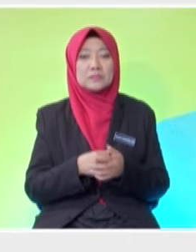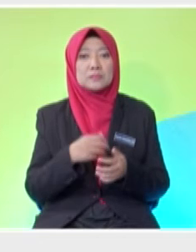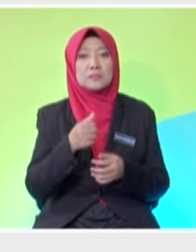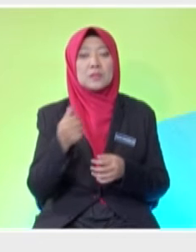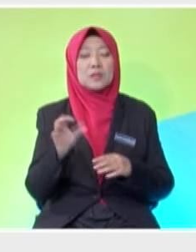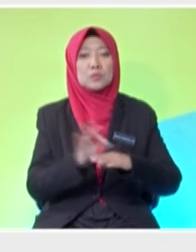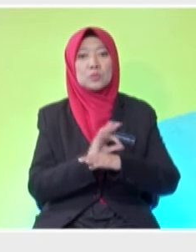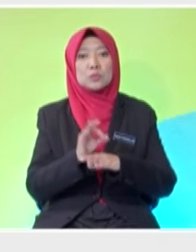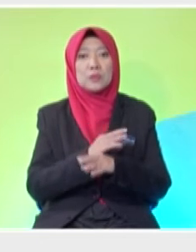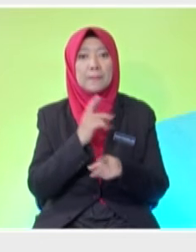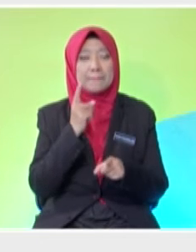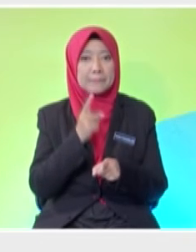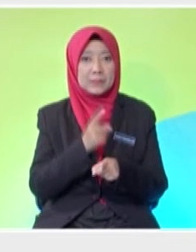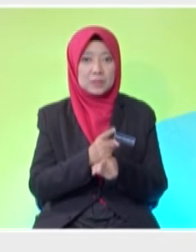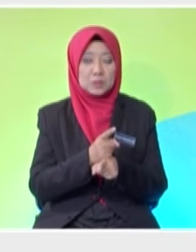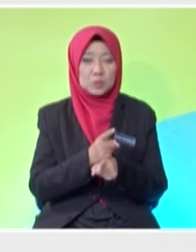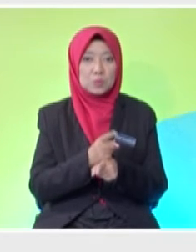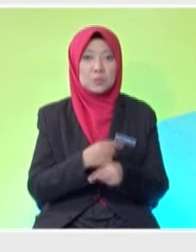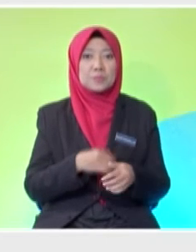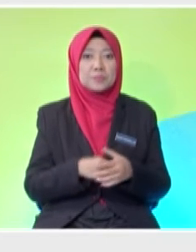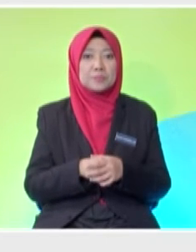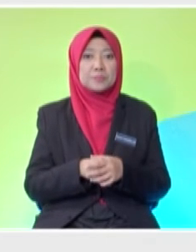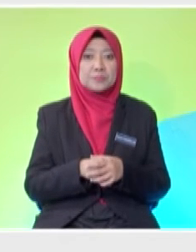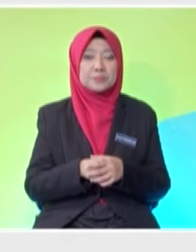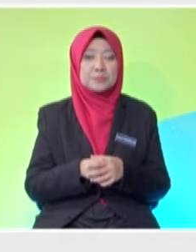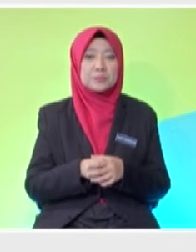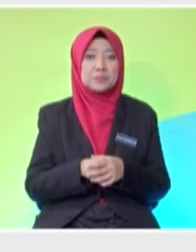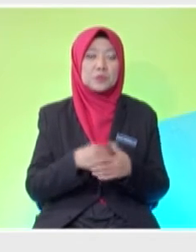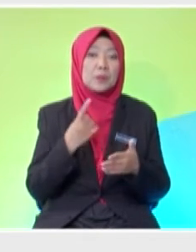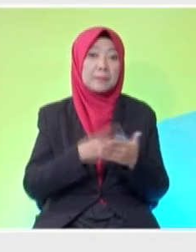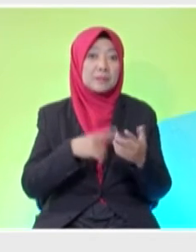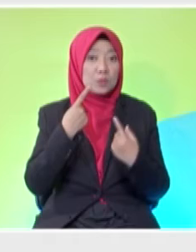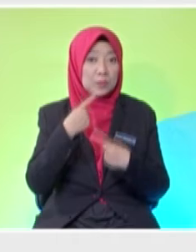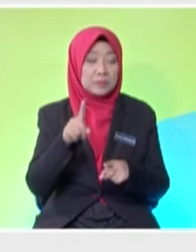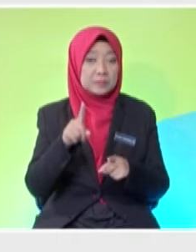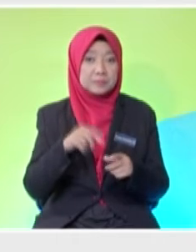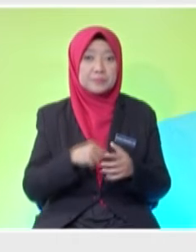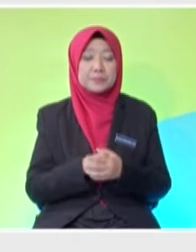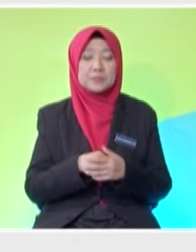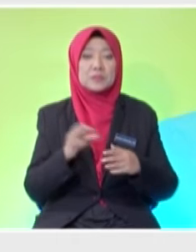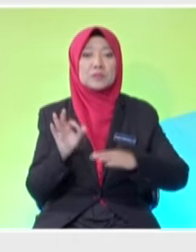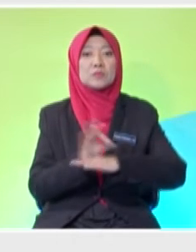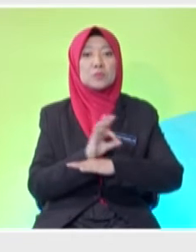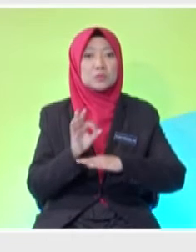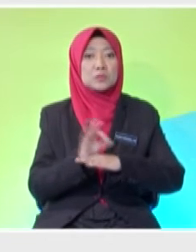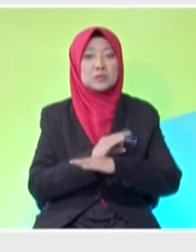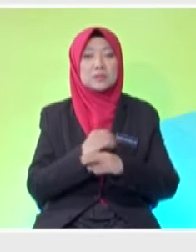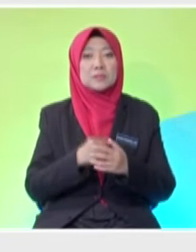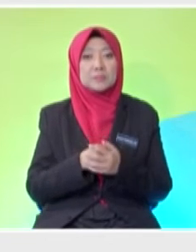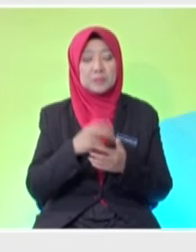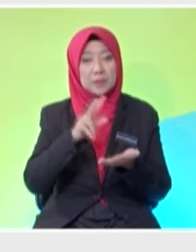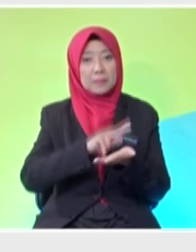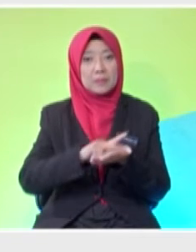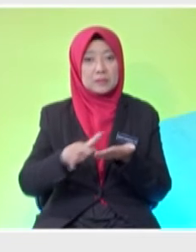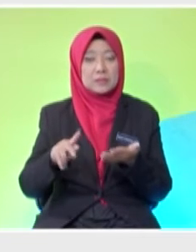yang betul dalam ruang jawapan. Okey. Sila bagikan jawapan kamu. Fungsi dia menanggalkan dan memasang klip